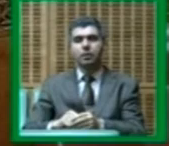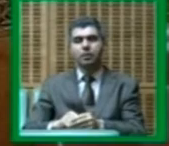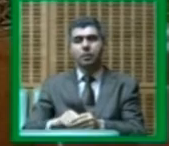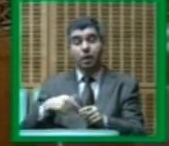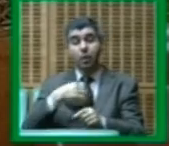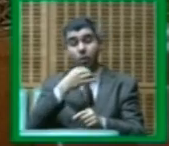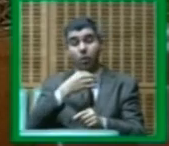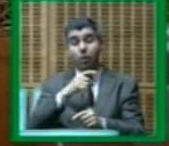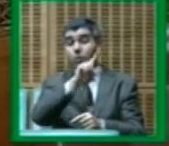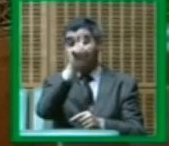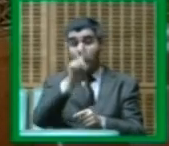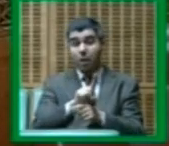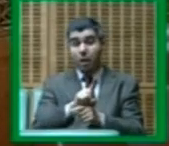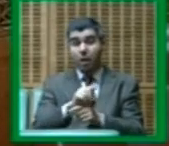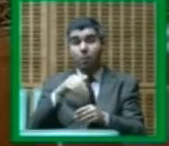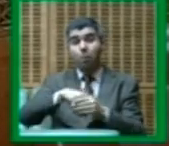سيد المستشار